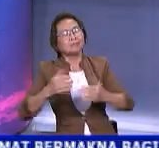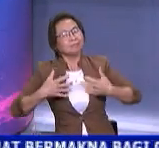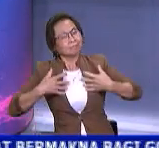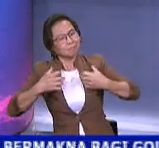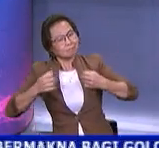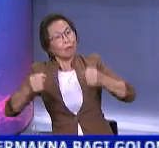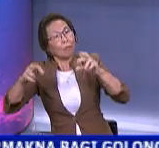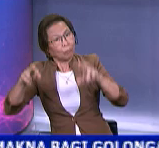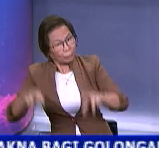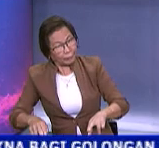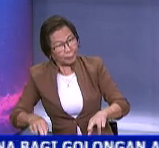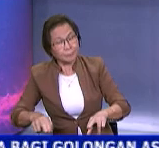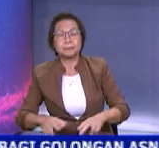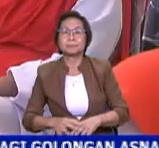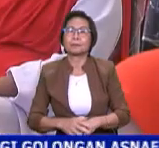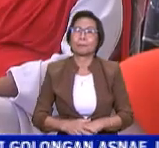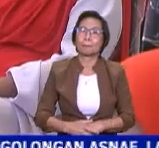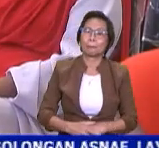kesihatan rakyat.